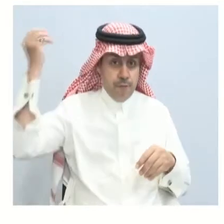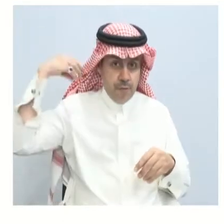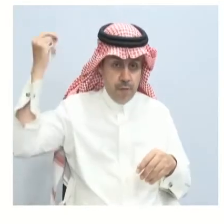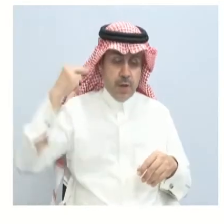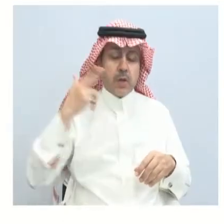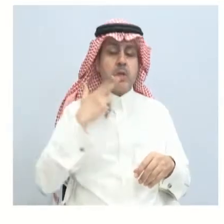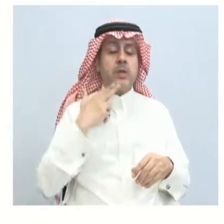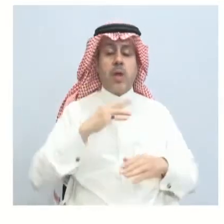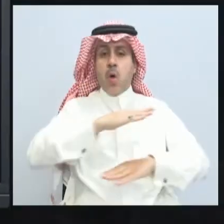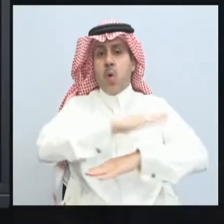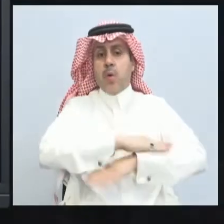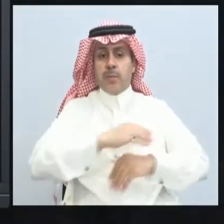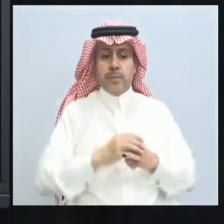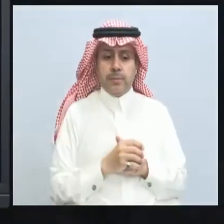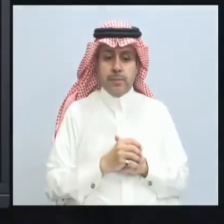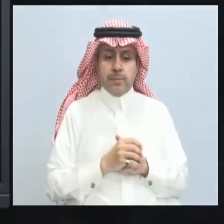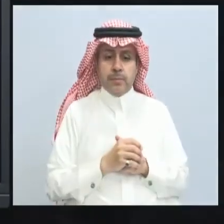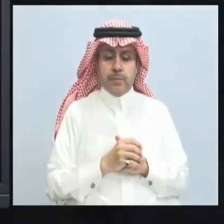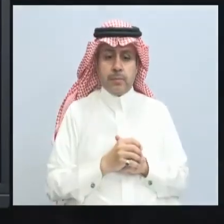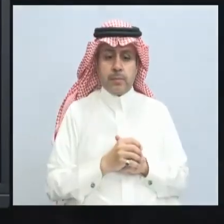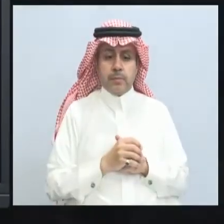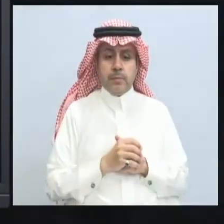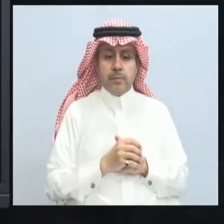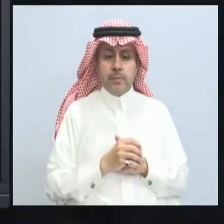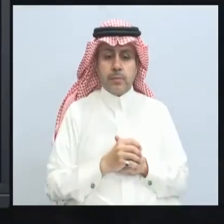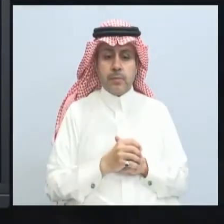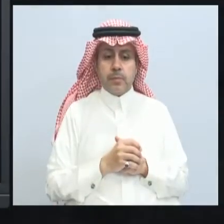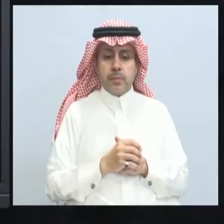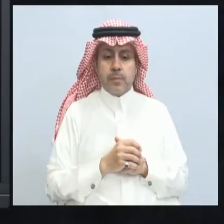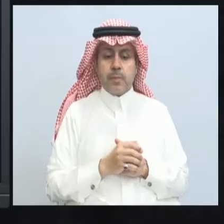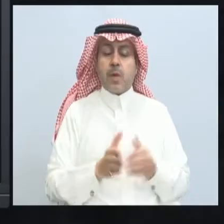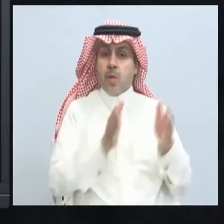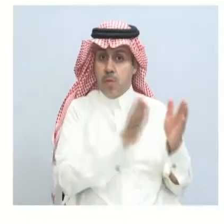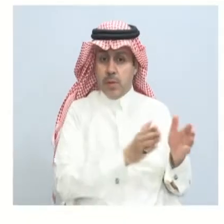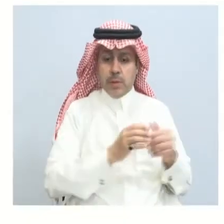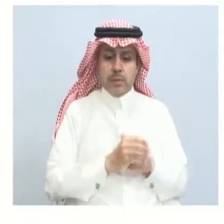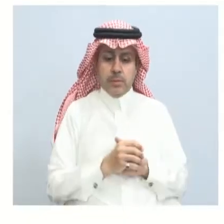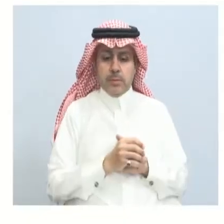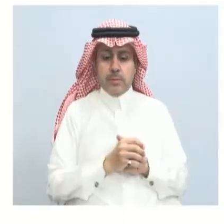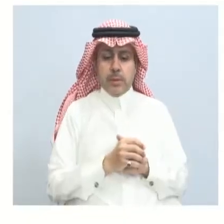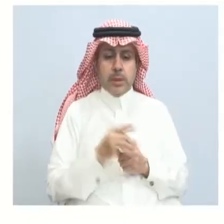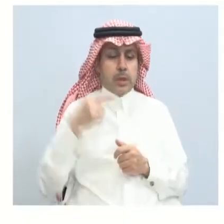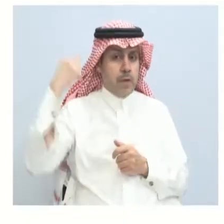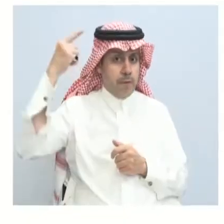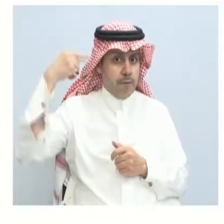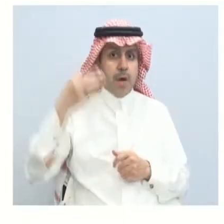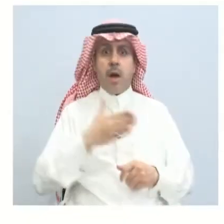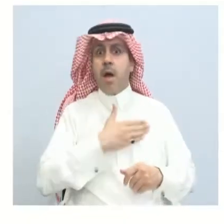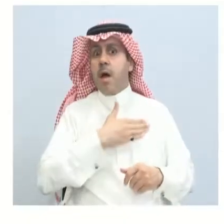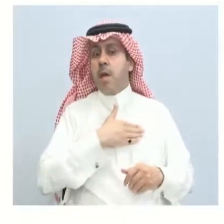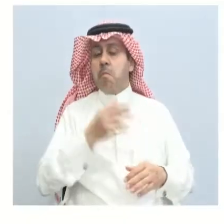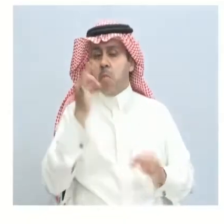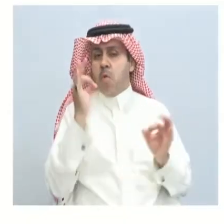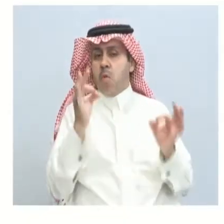الخلق ما الفضل المترتب على من حسن خلقه ثم ختاما باذن الله سنشعر جميعا اهميه